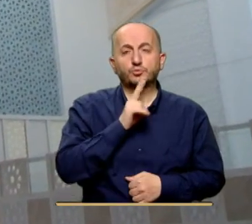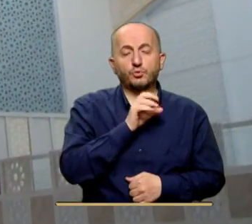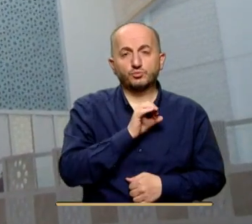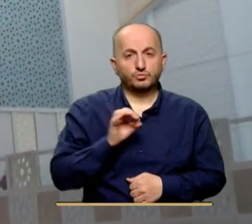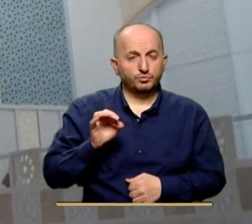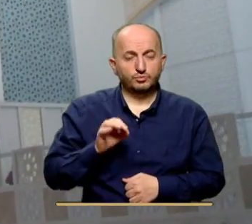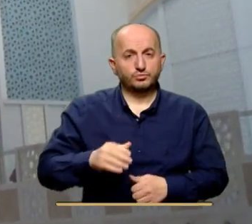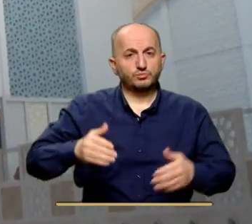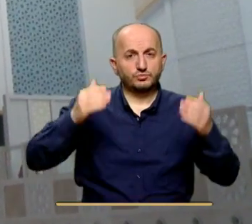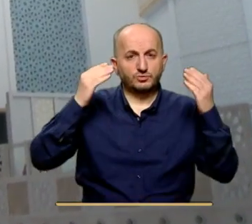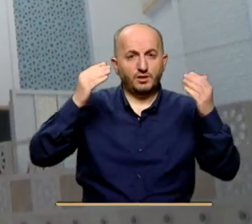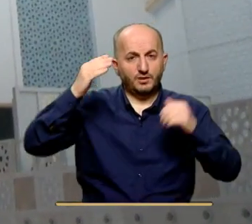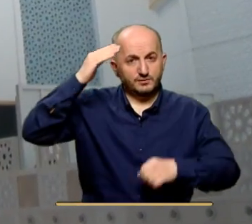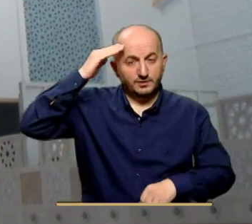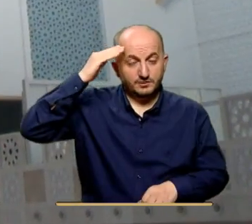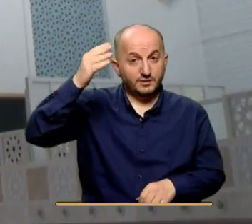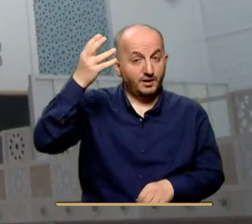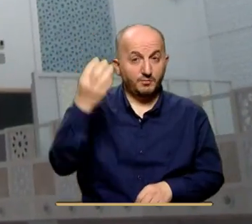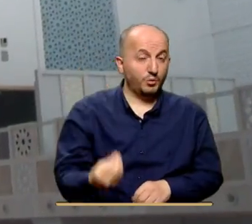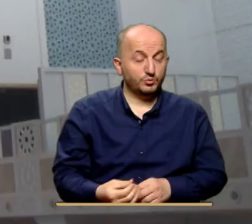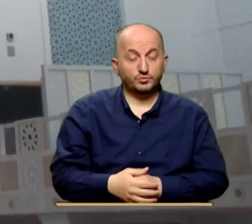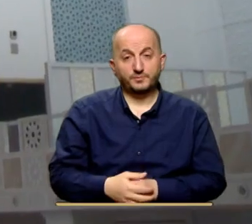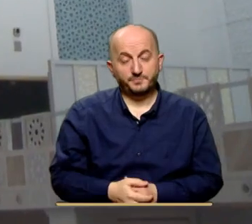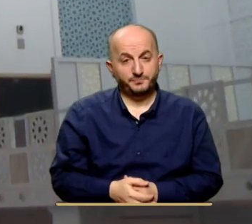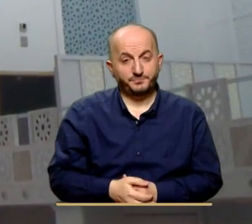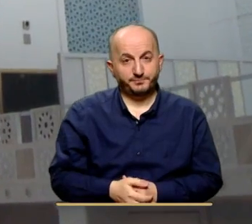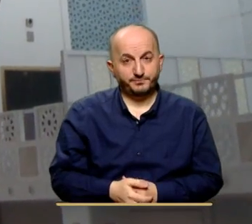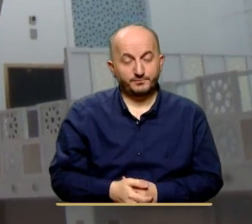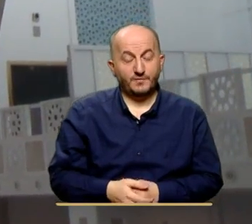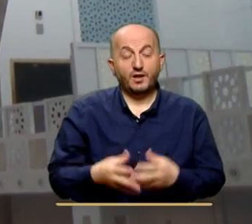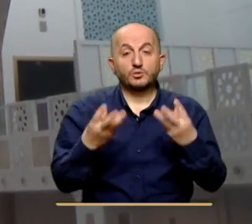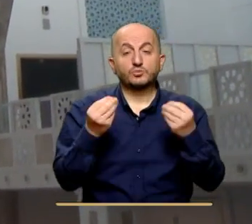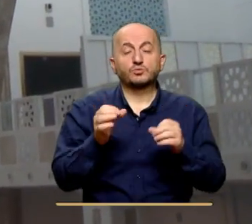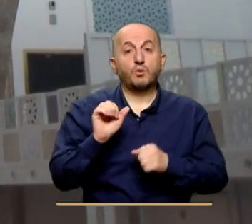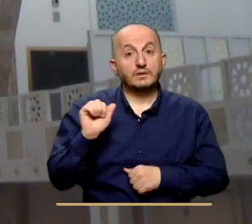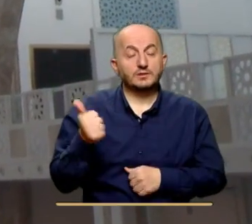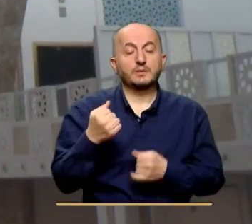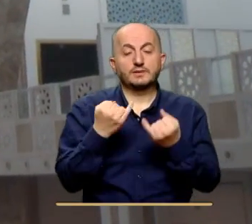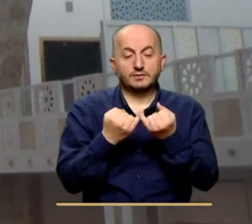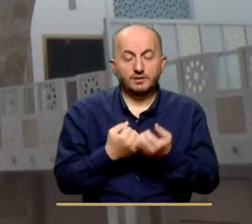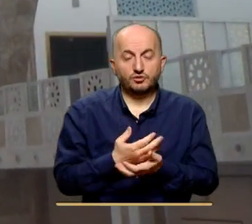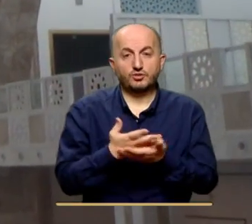sonsuz salat ve selam olsun. Çok kıymetli kardeşlerim,